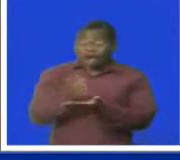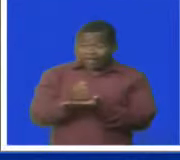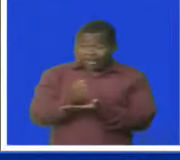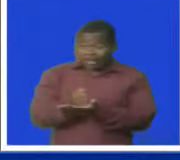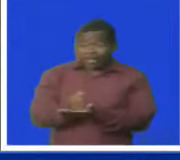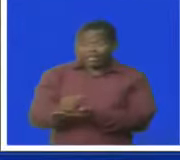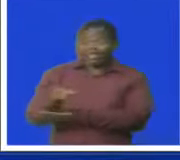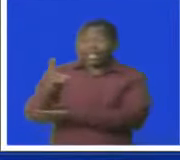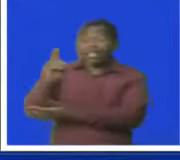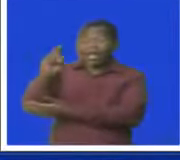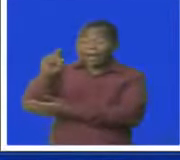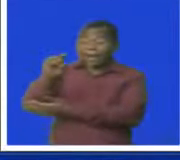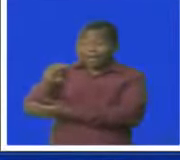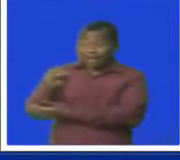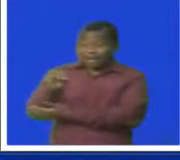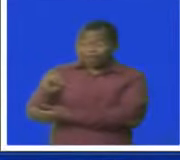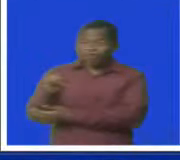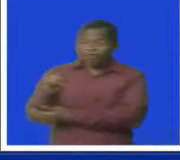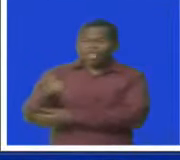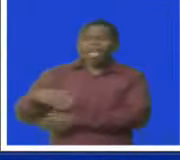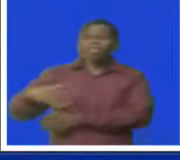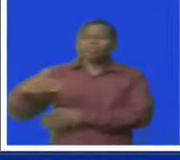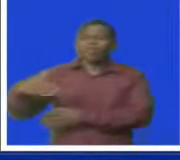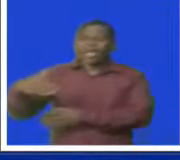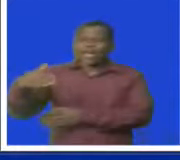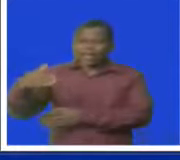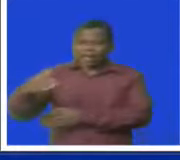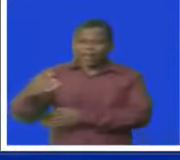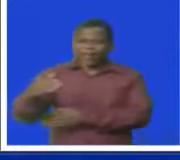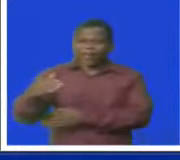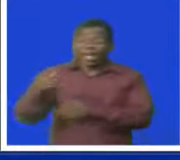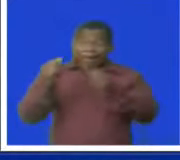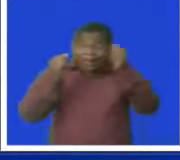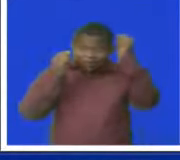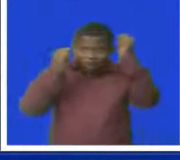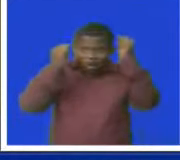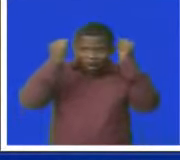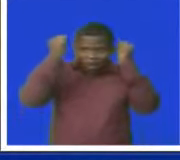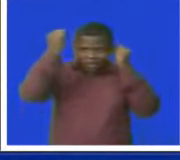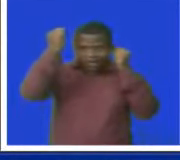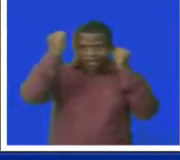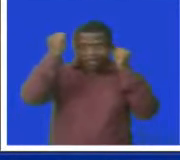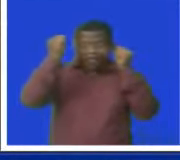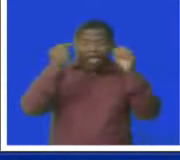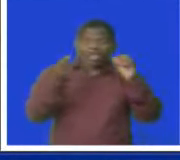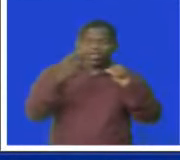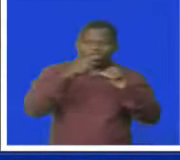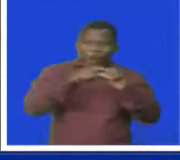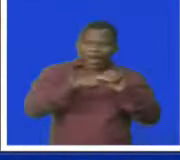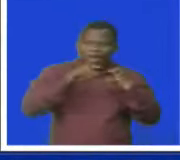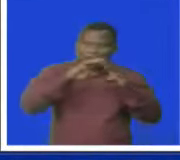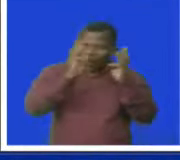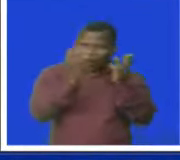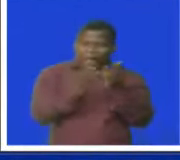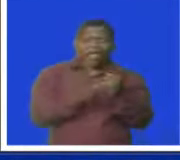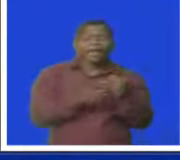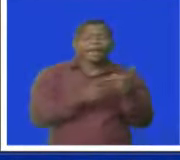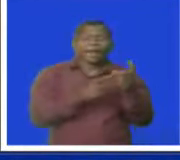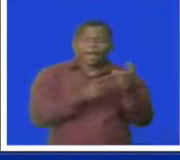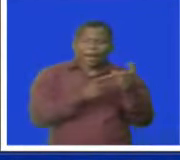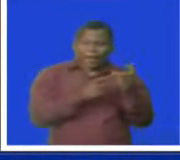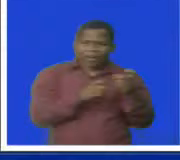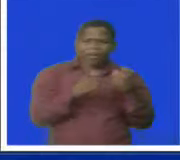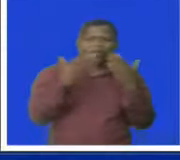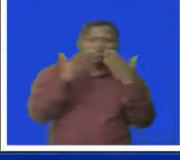ngesikhathi letfula letipho ekhaya kaKhumalo lapho khona beliyawuvusela umsizi Moses Khumalo osaneminyaka lemashumi